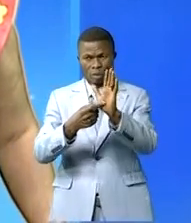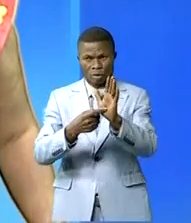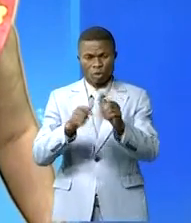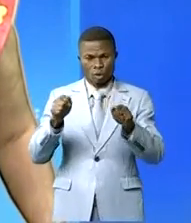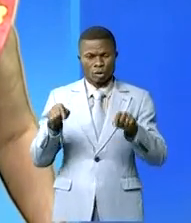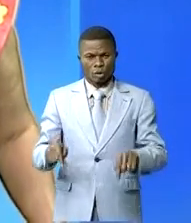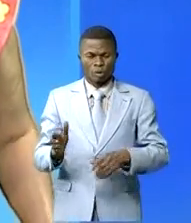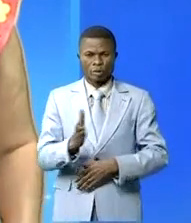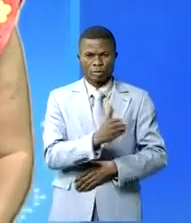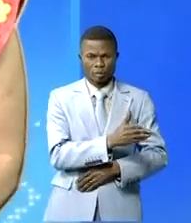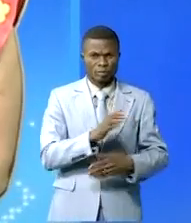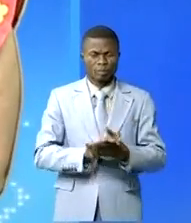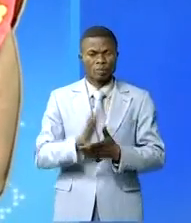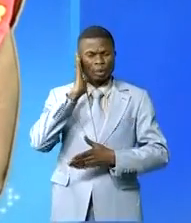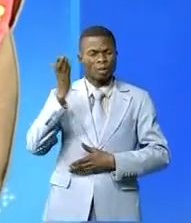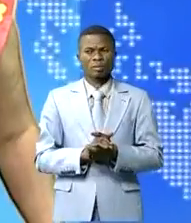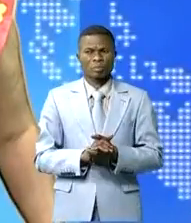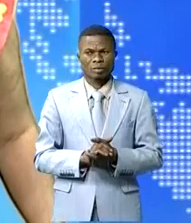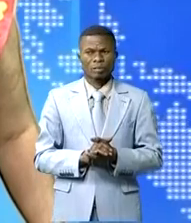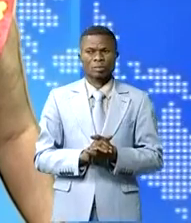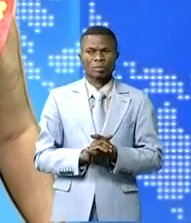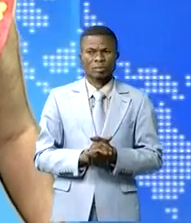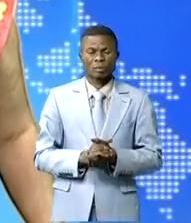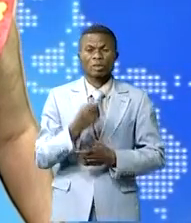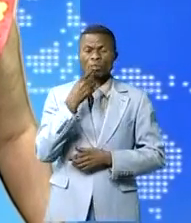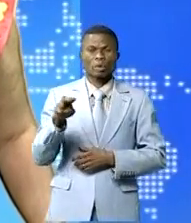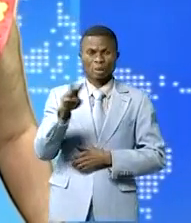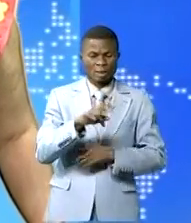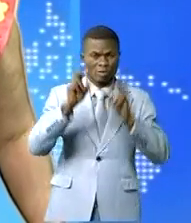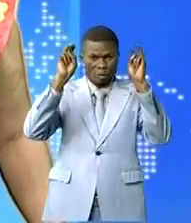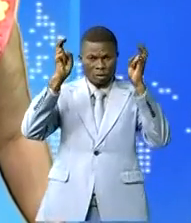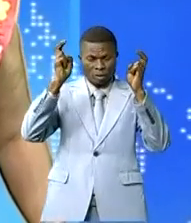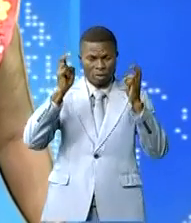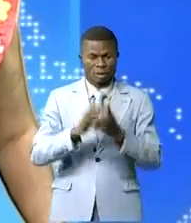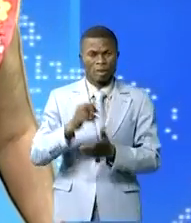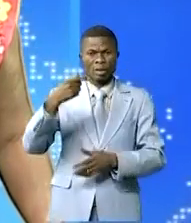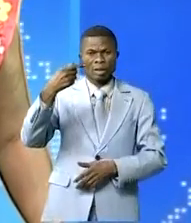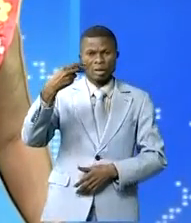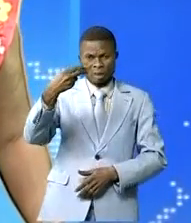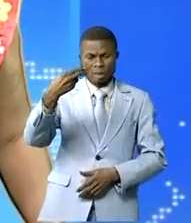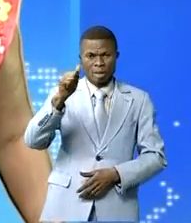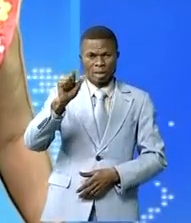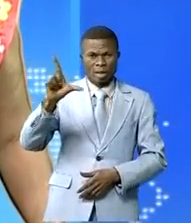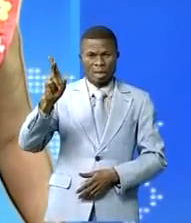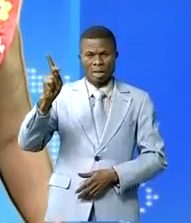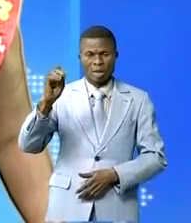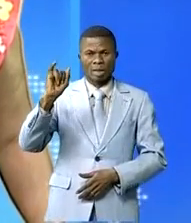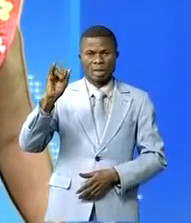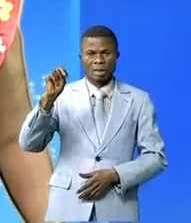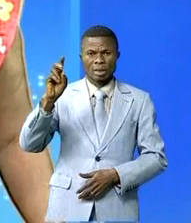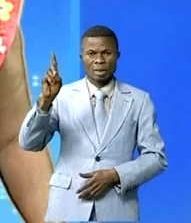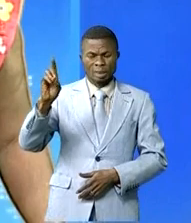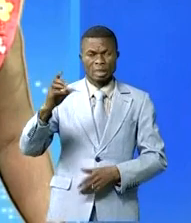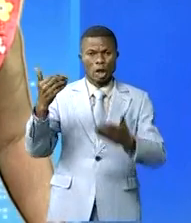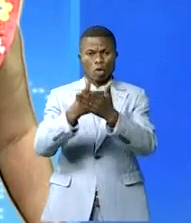ce journal. Bienvenue à tous. Je le disais dans les titres, Al-Kaïndé, c'est le nouveau président zambien qui succède